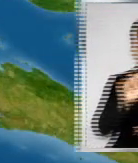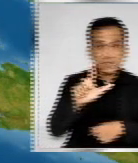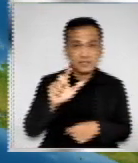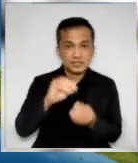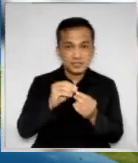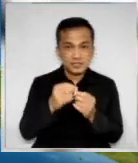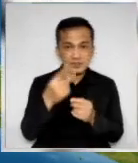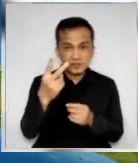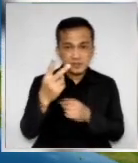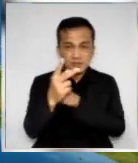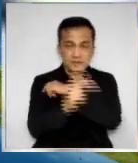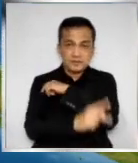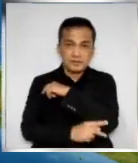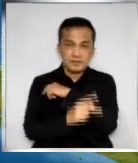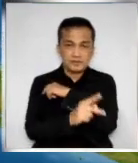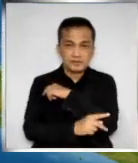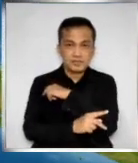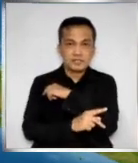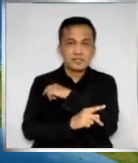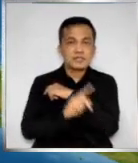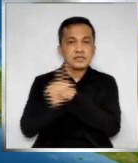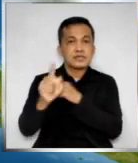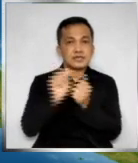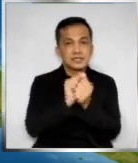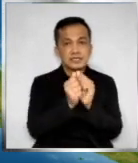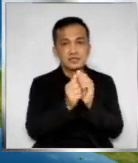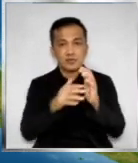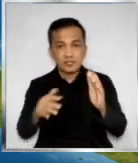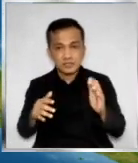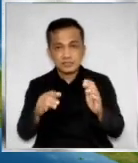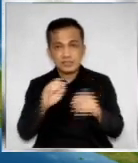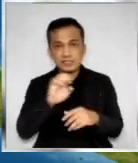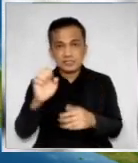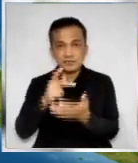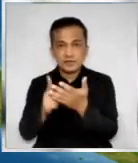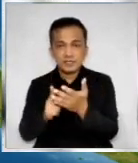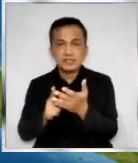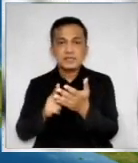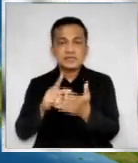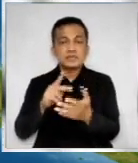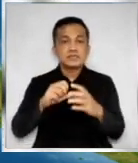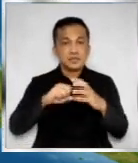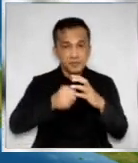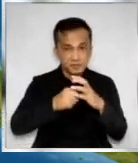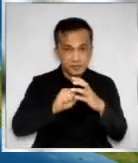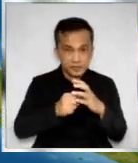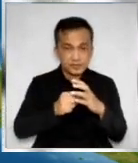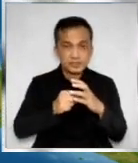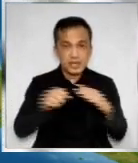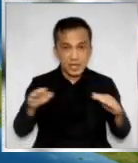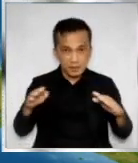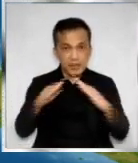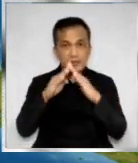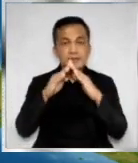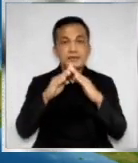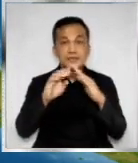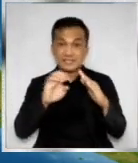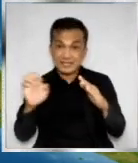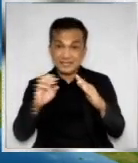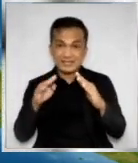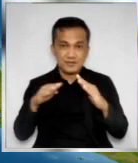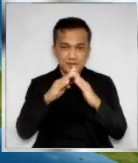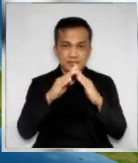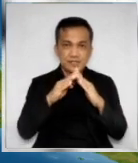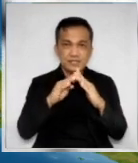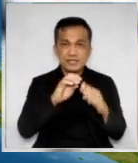ng Catanduanes, eastern portion ng Camarines Sur, eastern portion ng Albay, kasama ng eastern and central